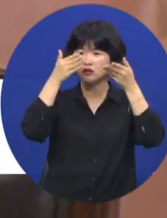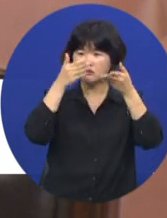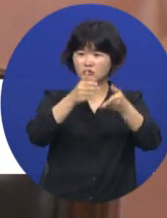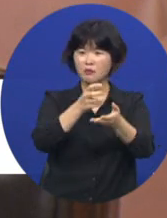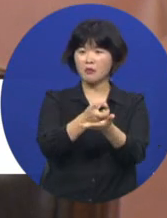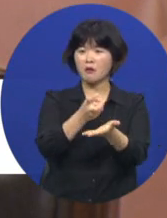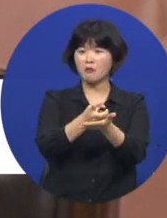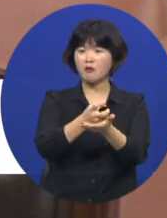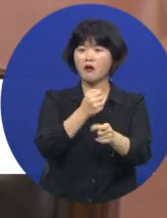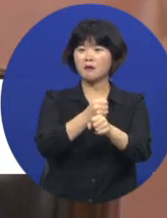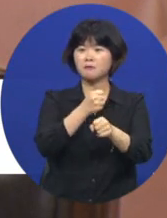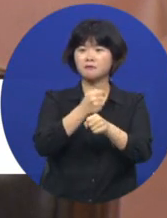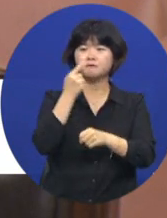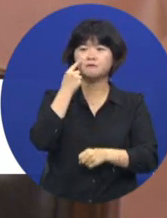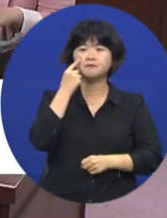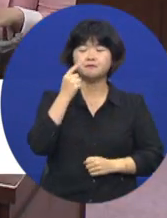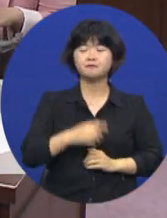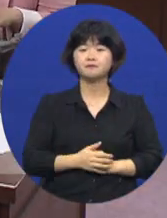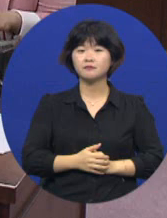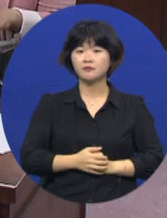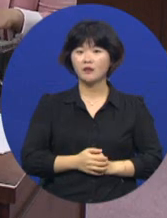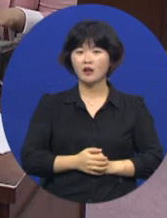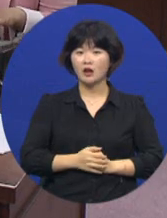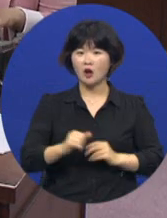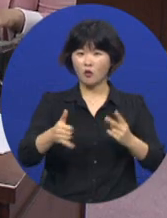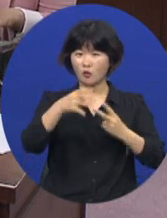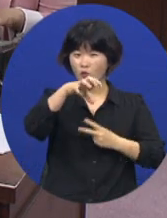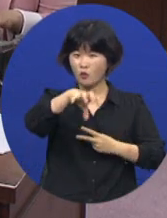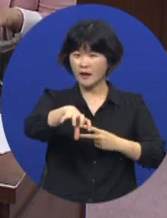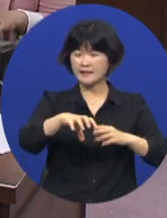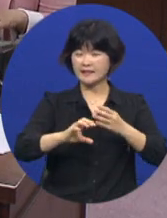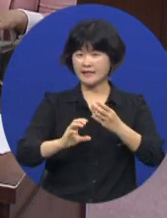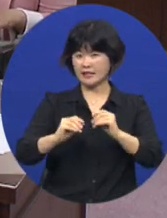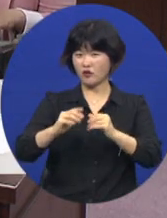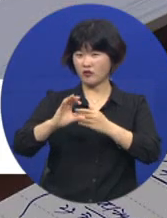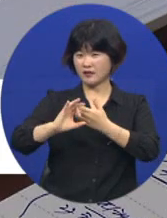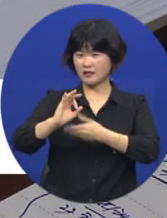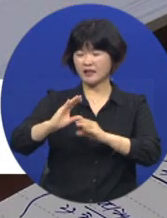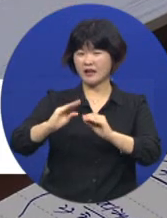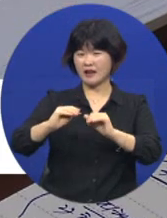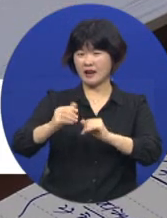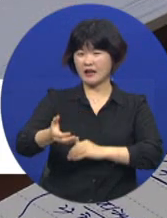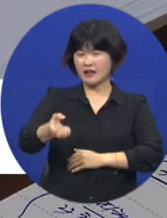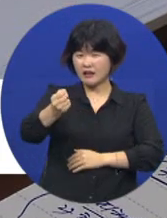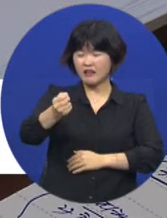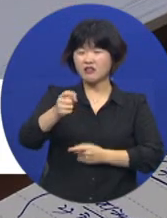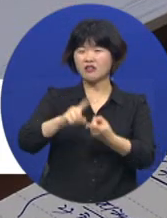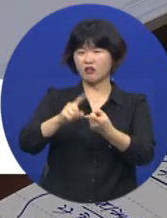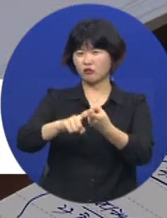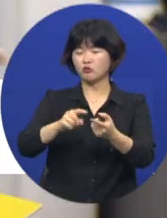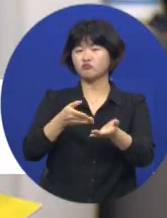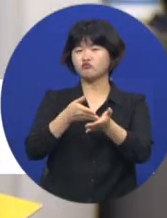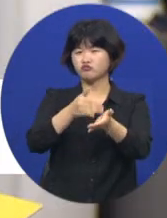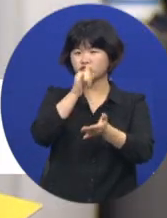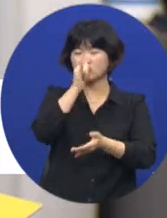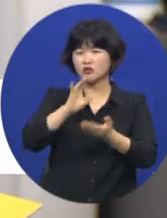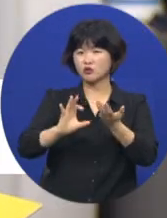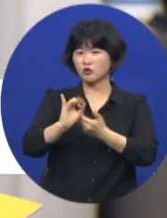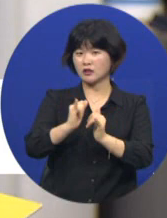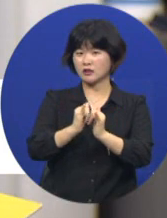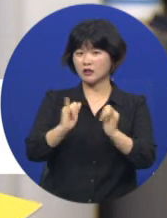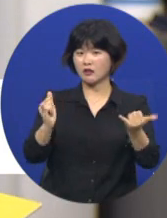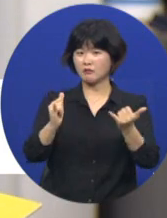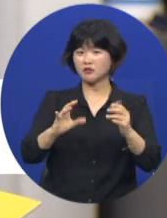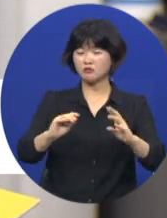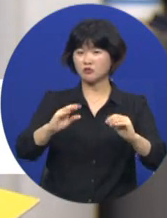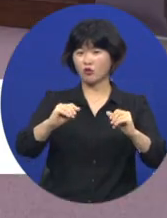좀 전략을 짜서 좀 가보도록 하겠습니다. 공항 예정지 토지 소유주들의 피해도 도마에 올랐습니다. 성산읍 일대가